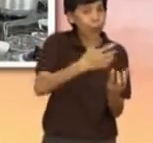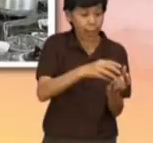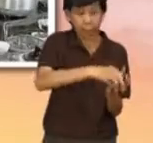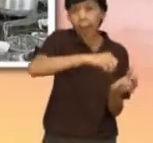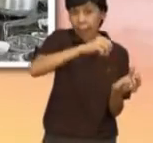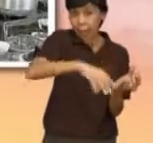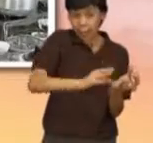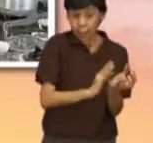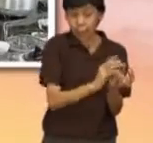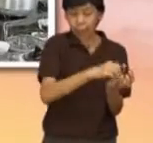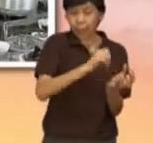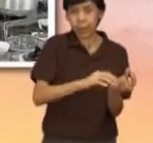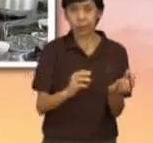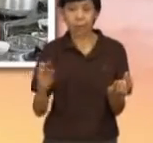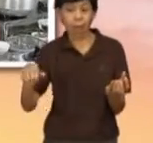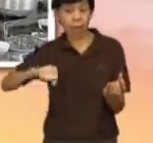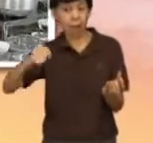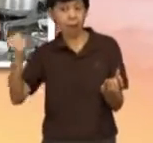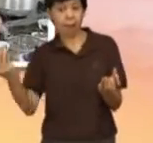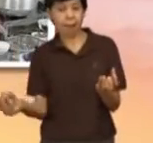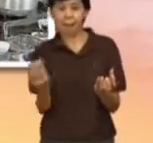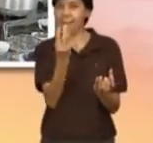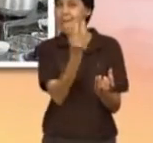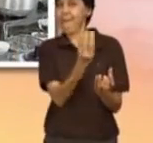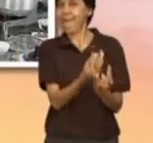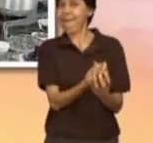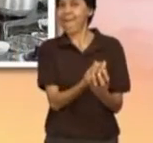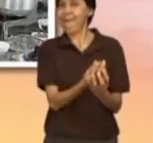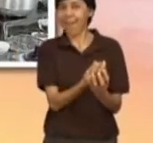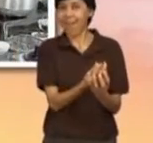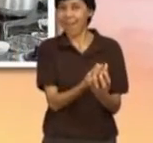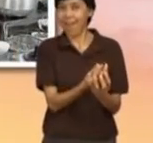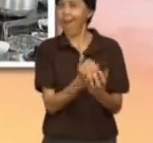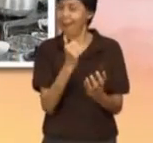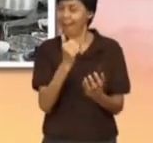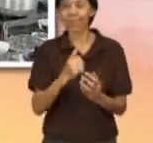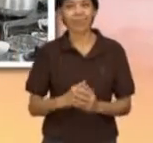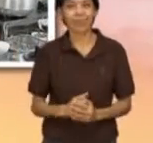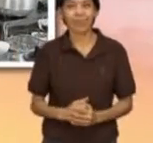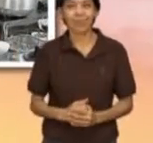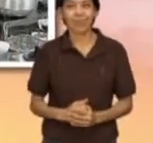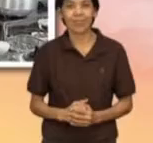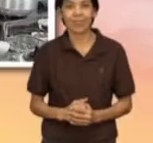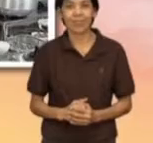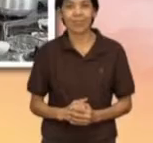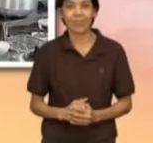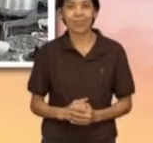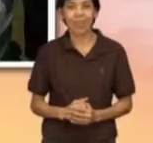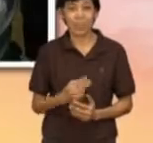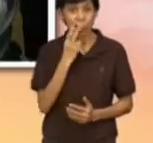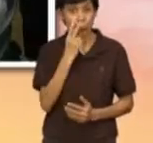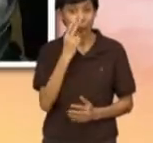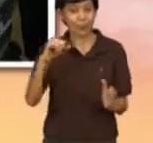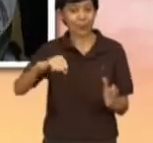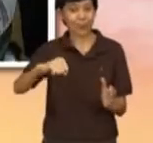ร้ที่มีห่อหมกอยู่ข้างในนะคะก็ต้องดึงเกสรออกด้วยเกสรของดอกบัวออก ค่ะ ค่ะได้ที่ มาดูห่อหมก